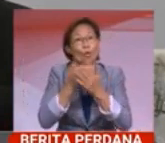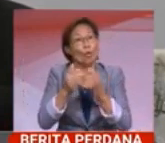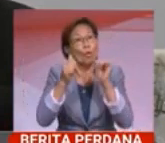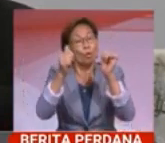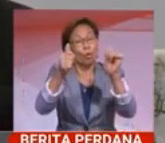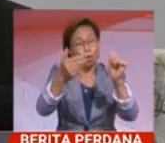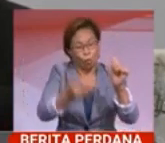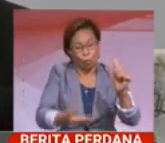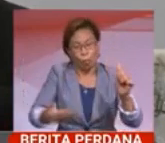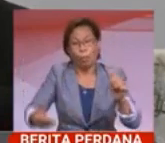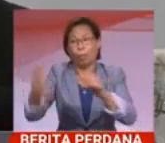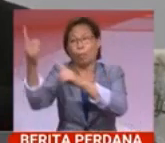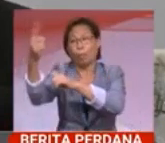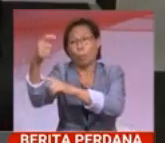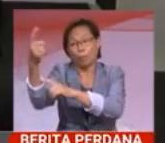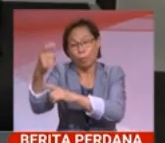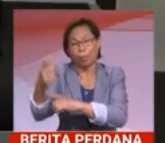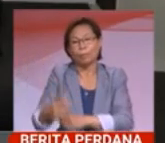sport